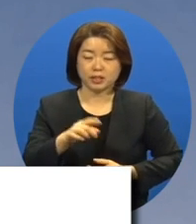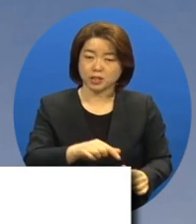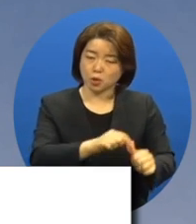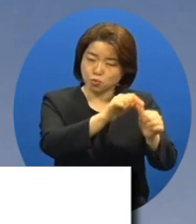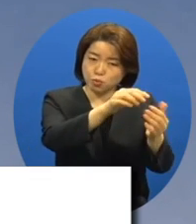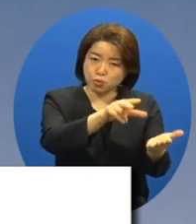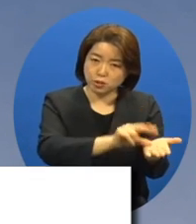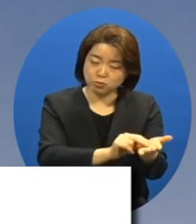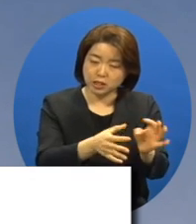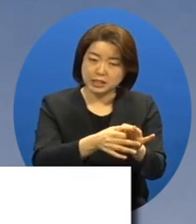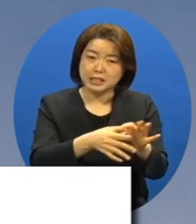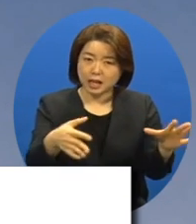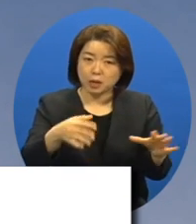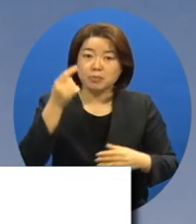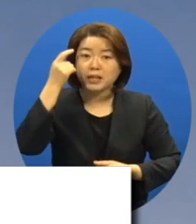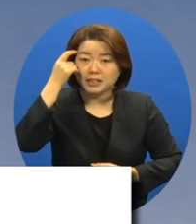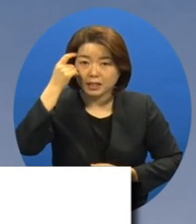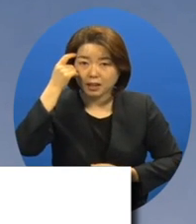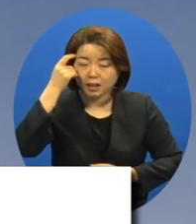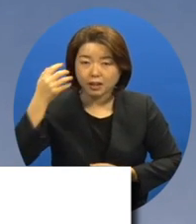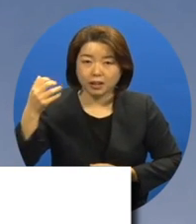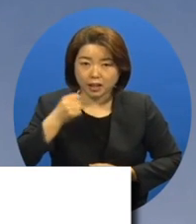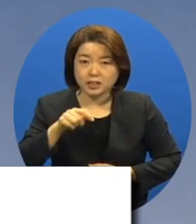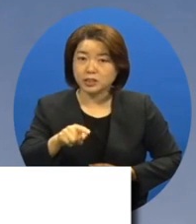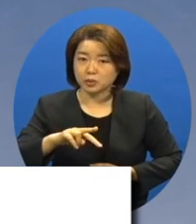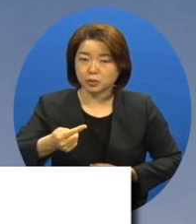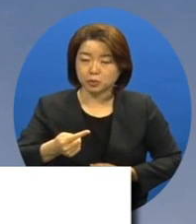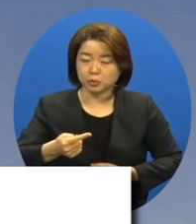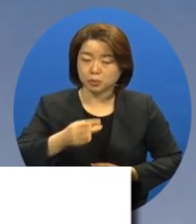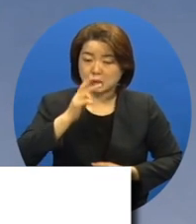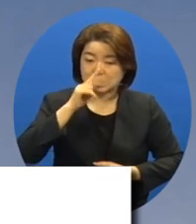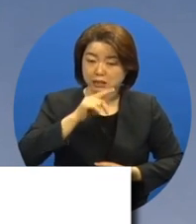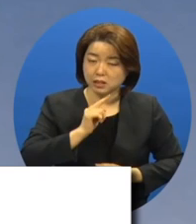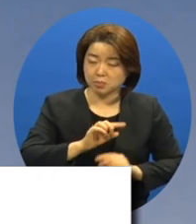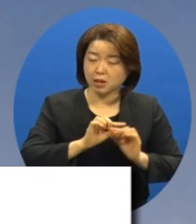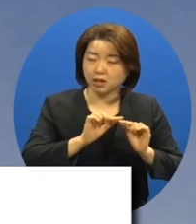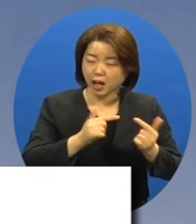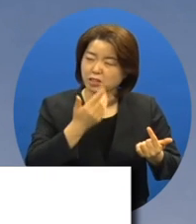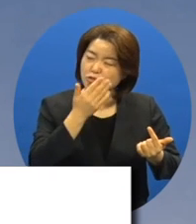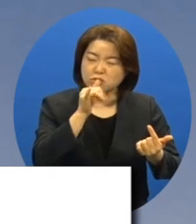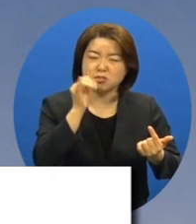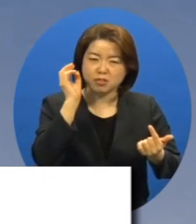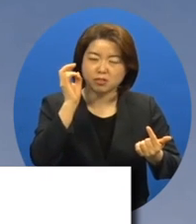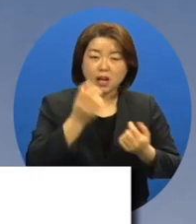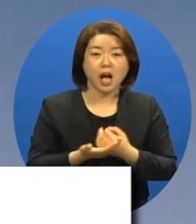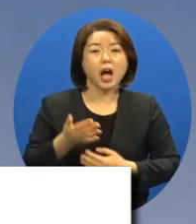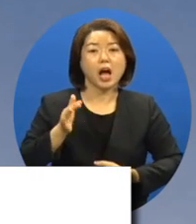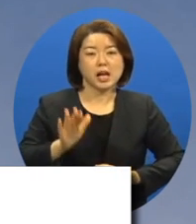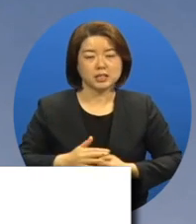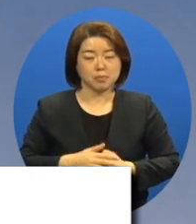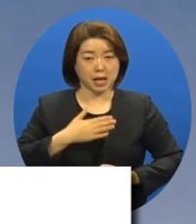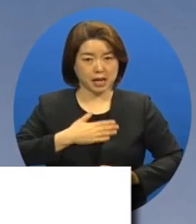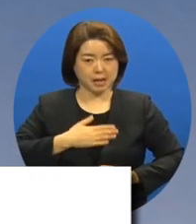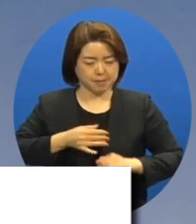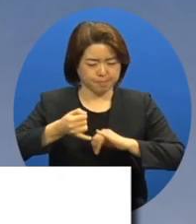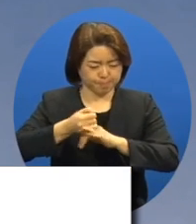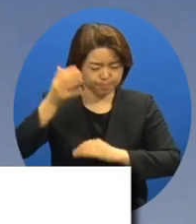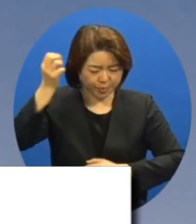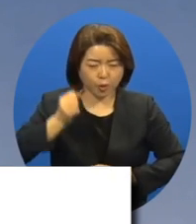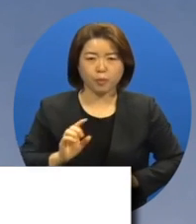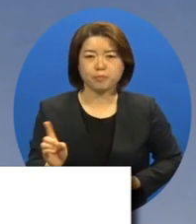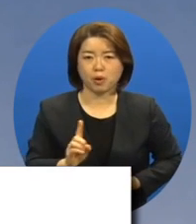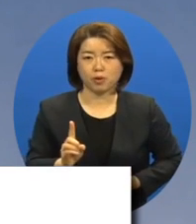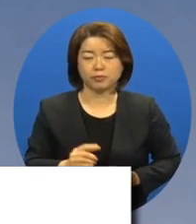문제와는 상관이 없다고 생각하는 것도 틀린 말은 아닐 겁니다 그러나 아셔야 합니다